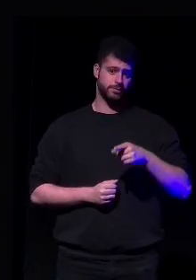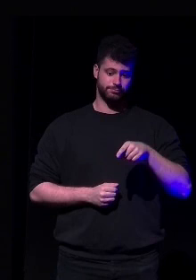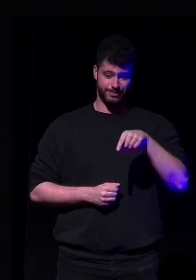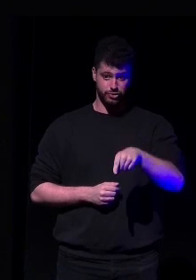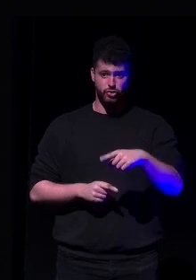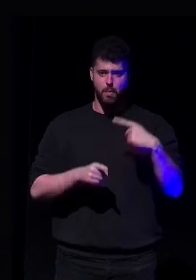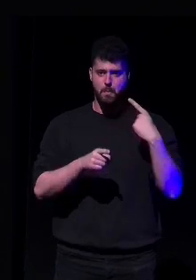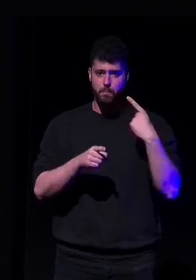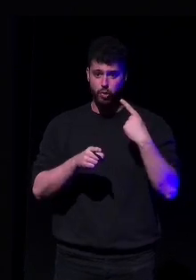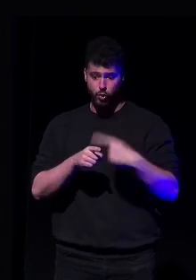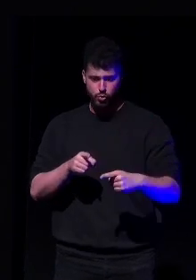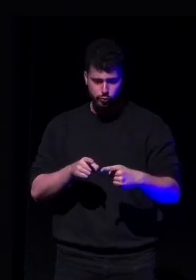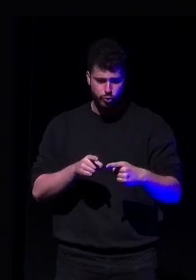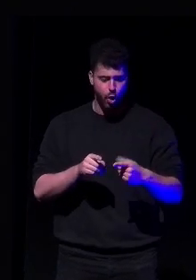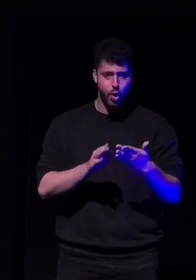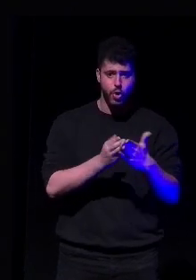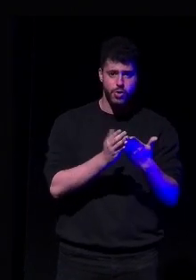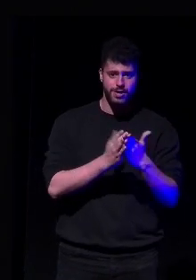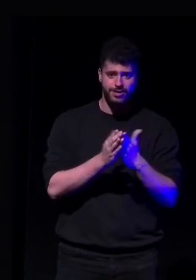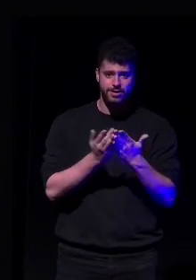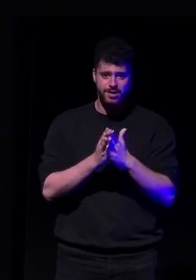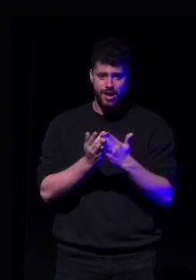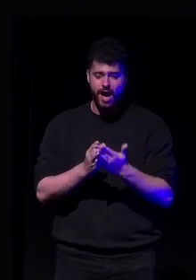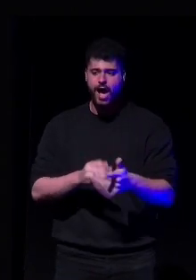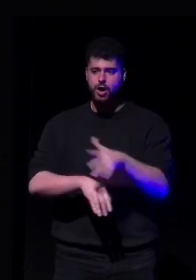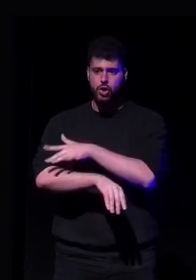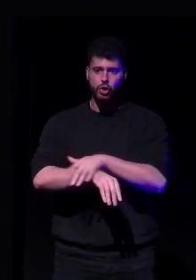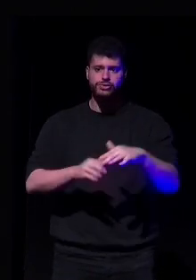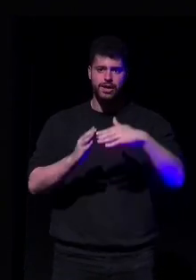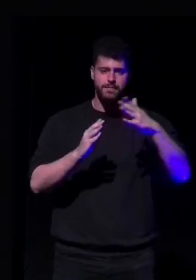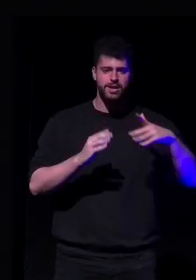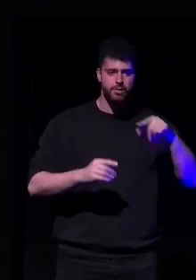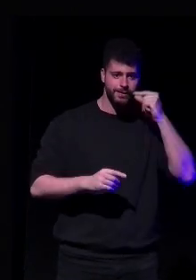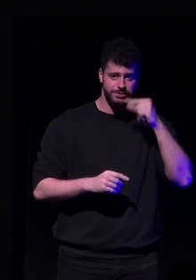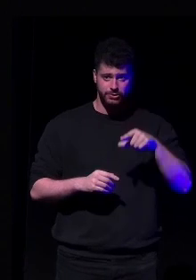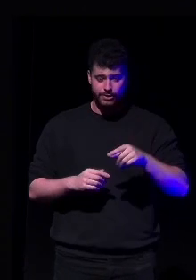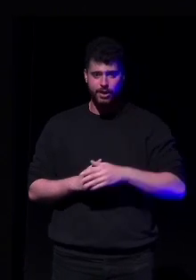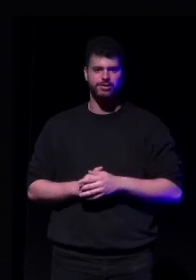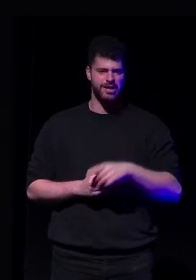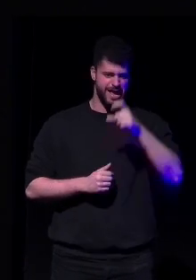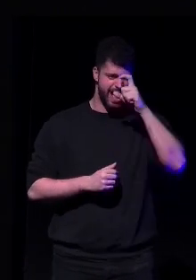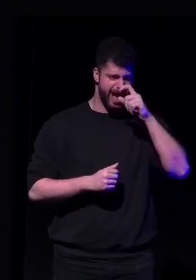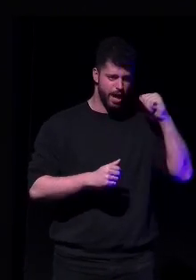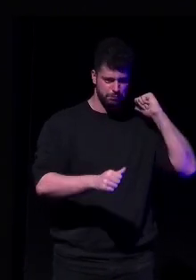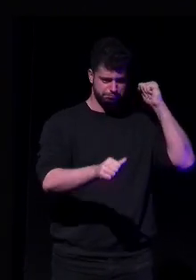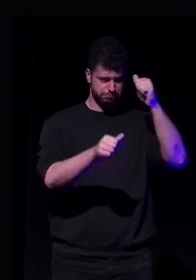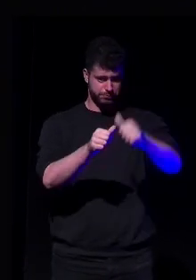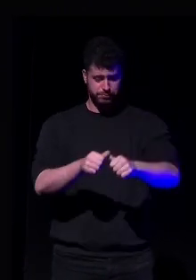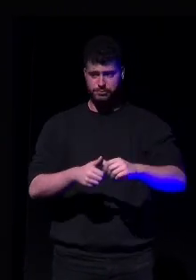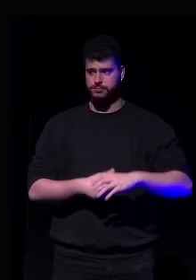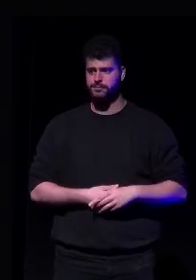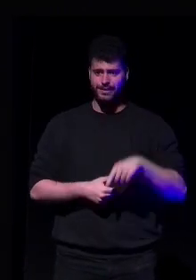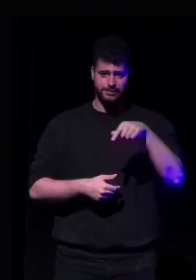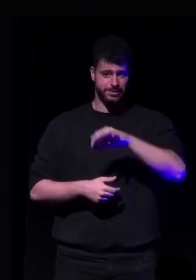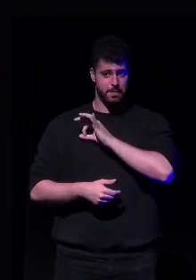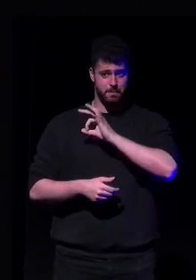producte com és la guia Costa Brava Pirineu de Girona, que ja fa anys que tirem endavant, doncs que hagi rebut aquest guardó